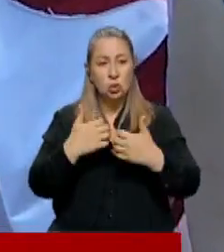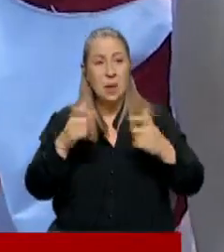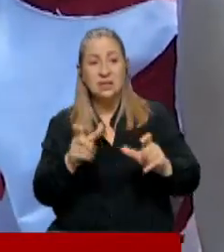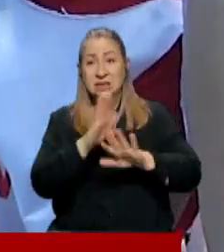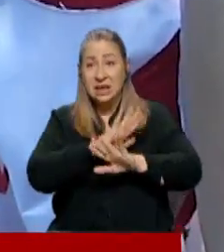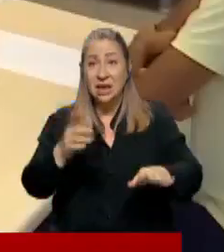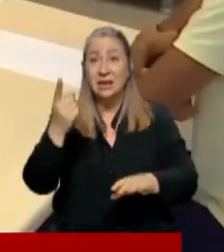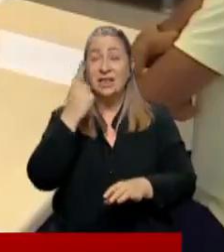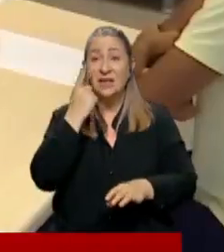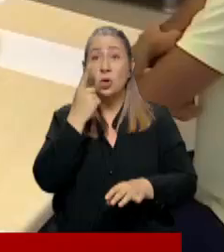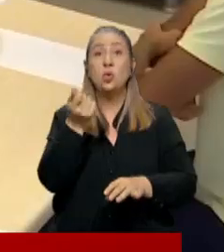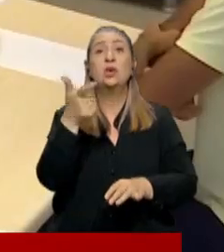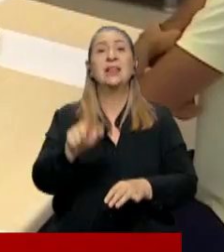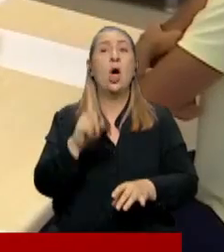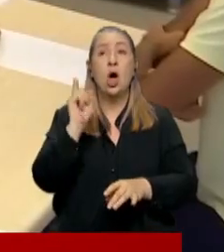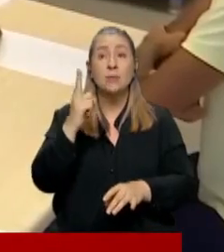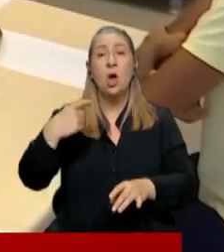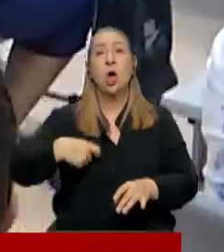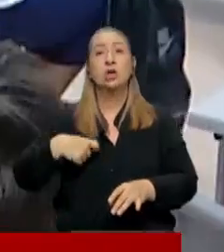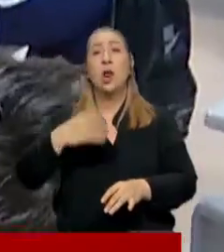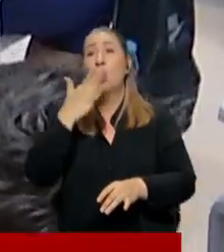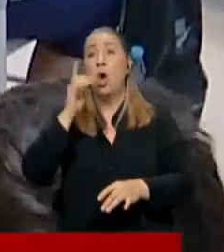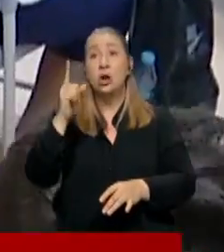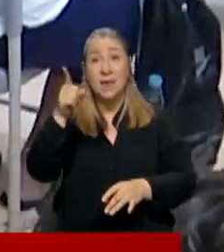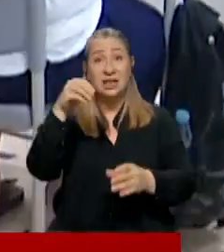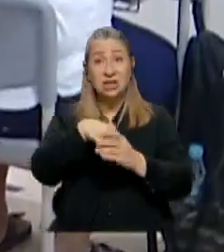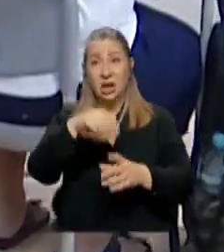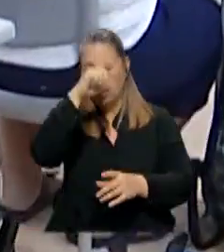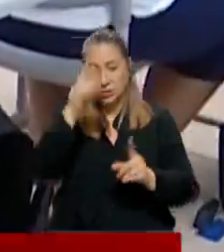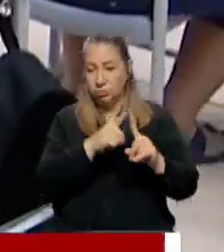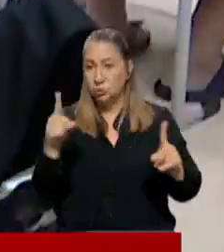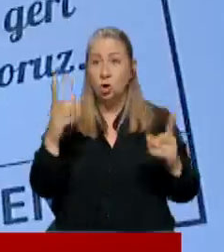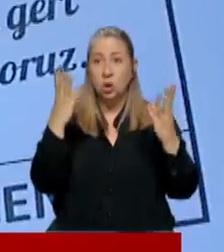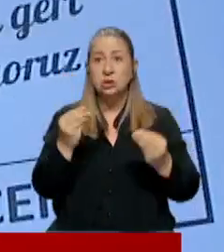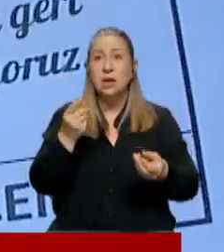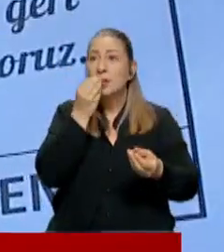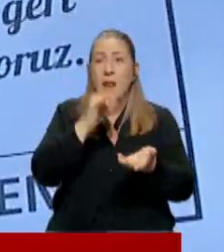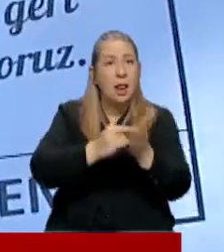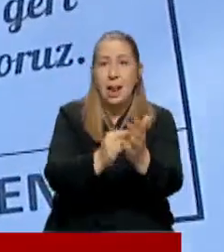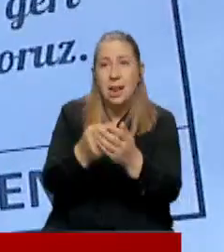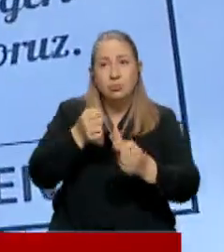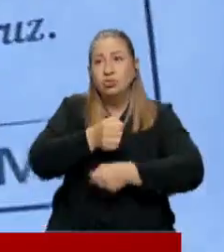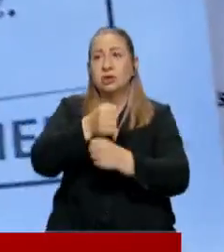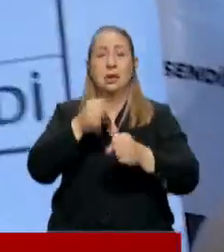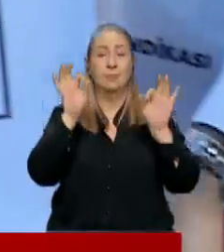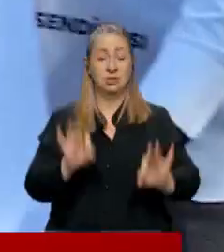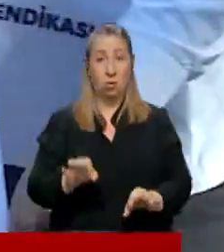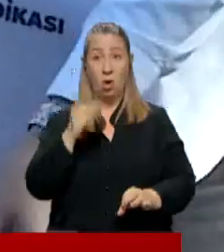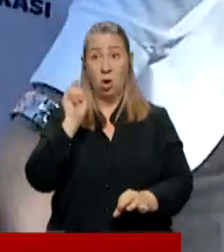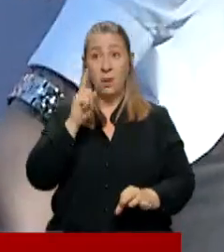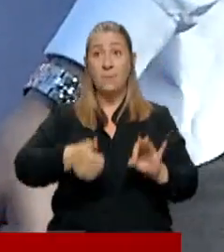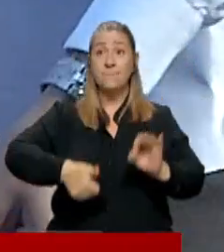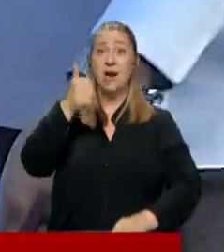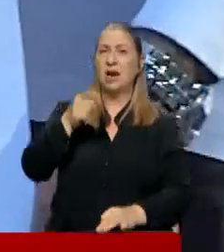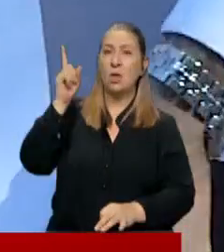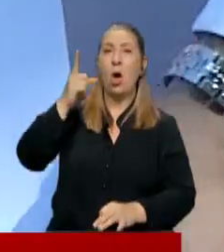kalan devletteki ücretli öğretmenler ya da özel okul öğretmenleri için yaz boyunca sürecek geçim mücadelesi başladı. Öğretmenler Bakan